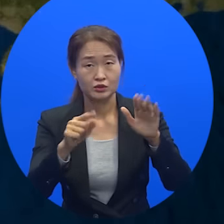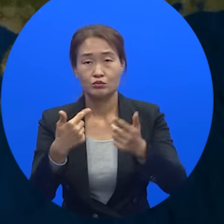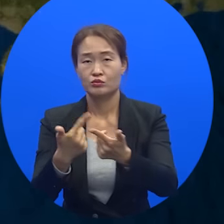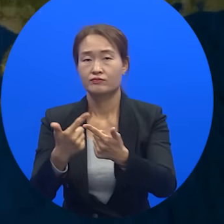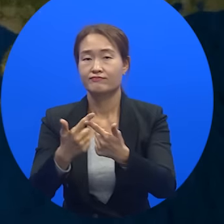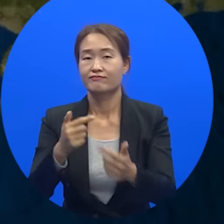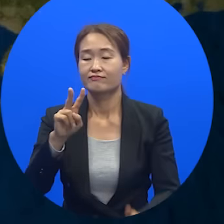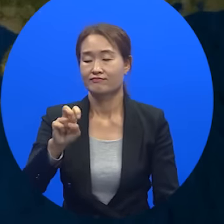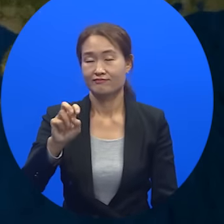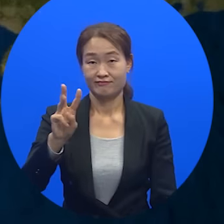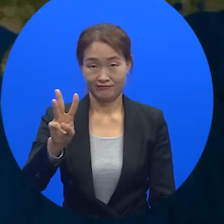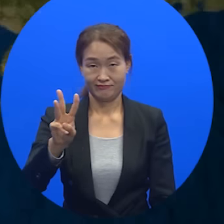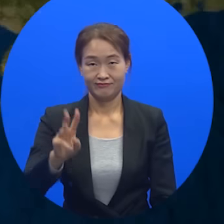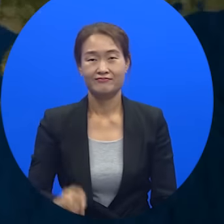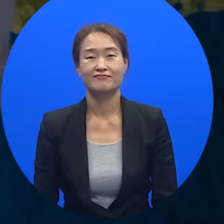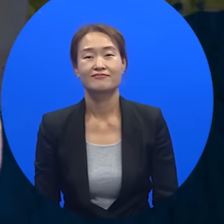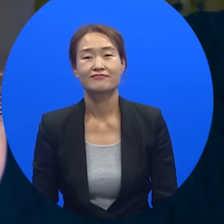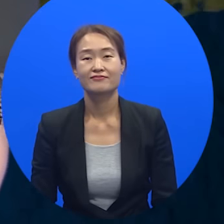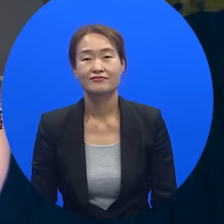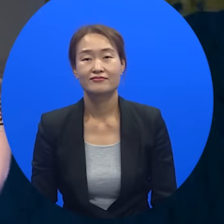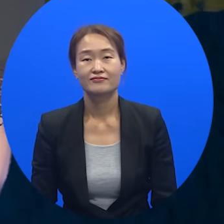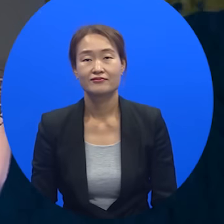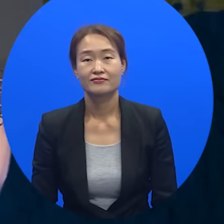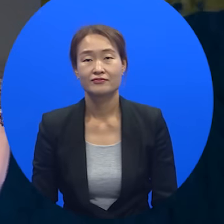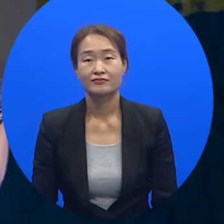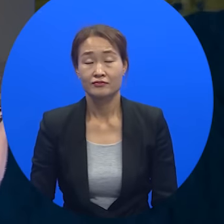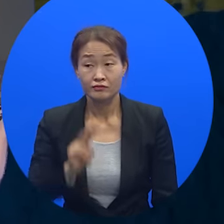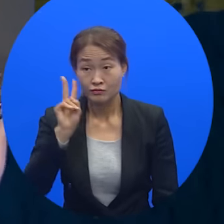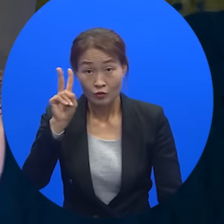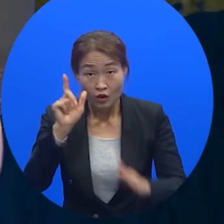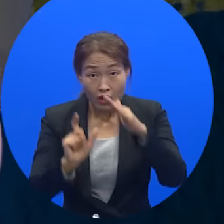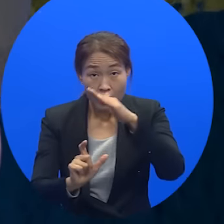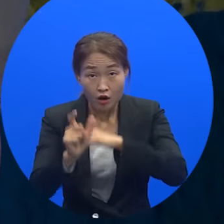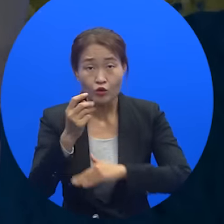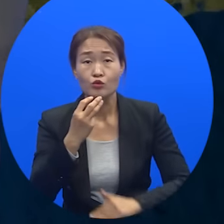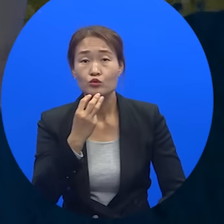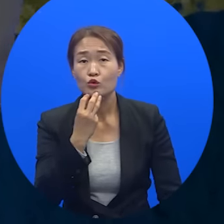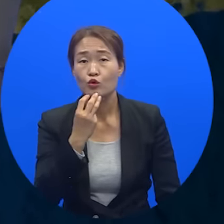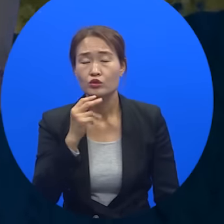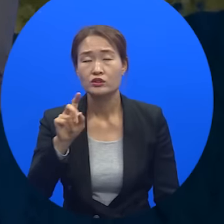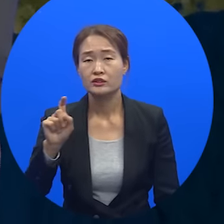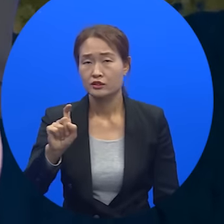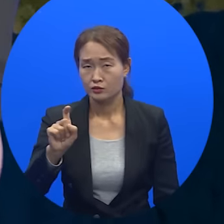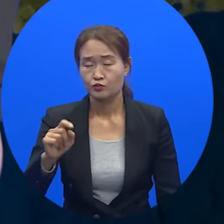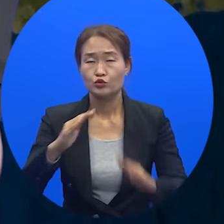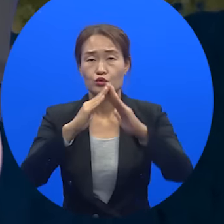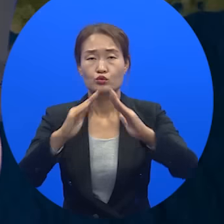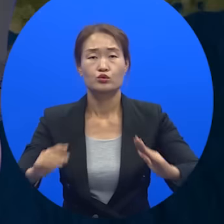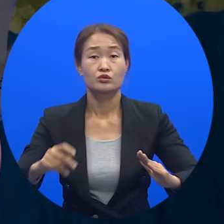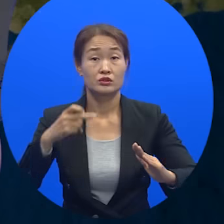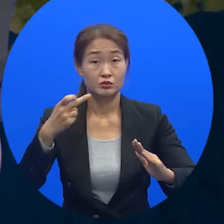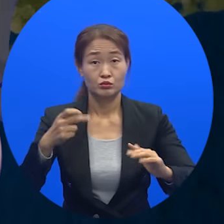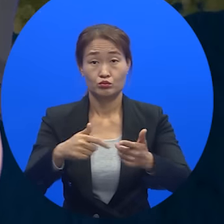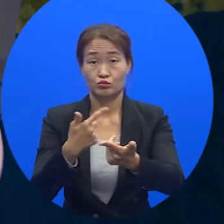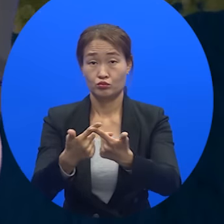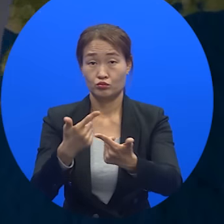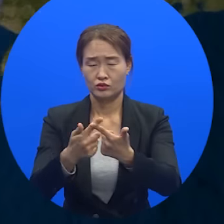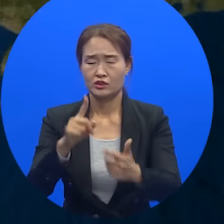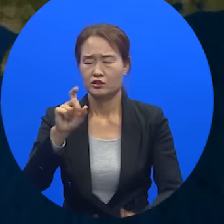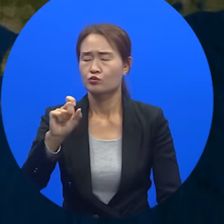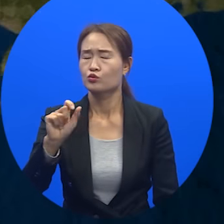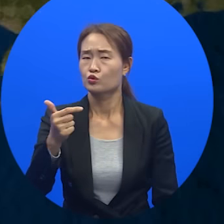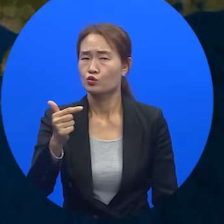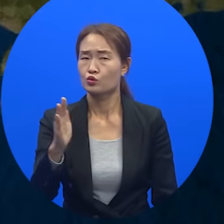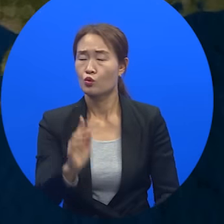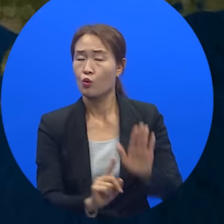서울 21도, 부산 23도가 예상됩니다. 모레 아침 기온 서울은 10도, 전주 12도,